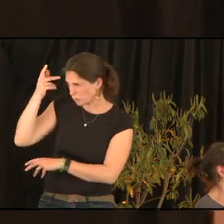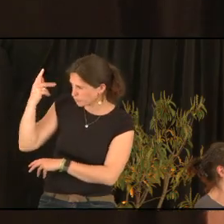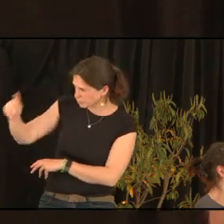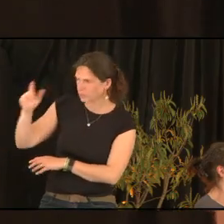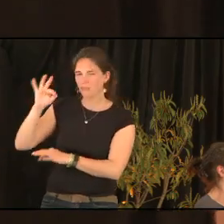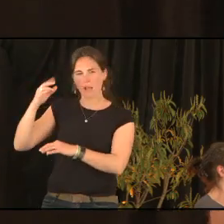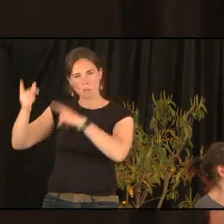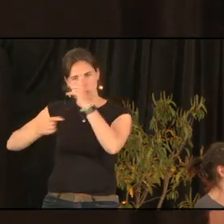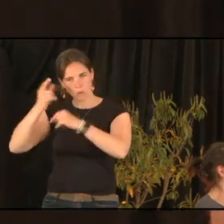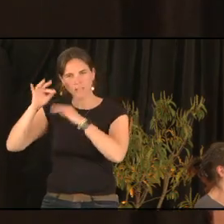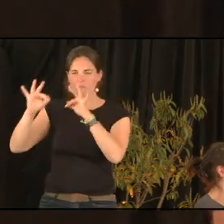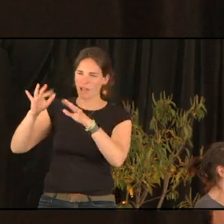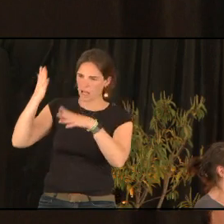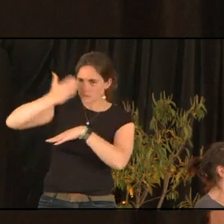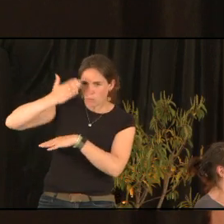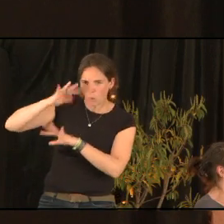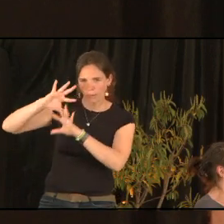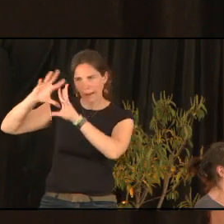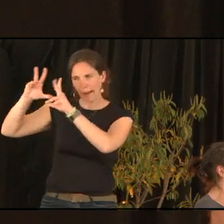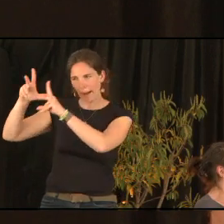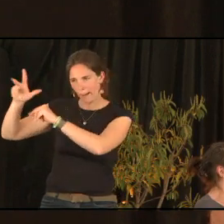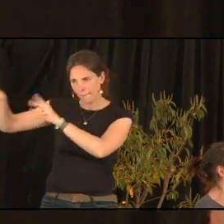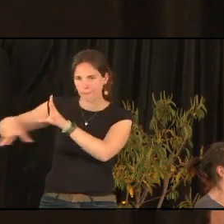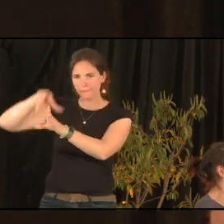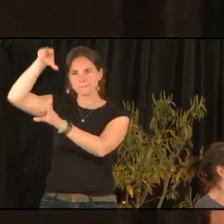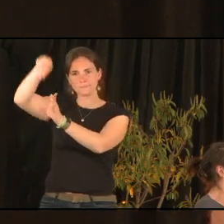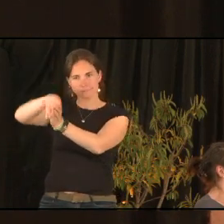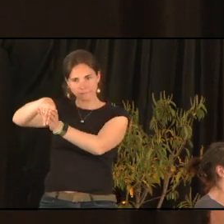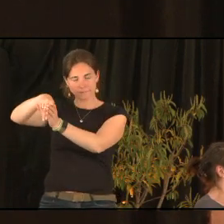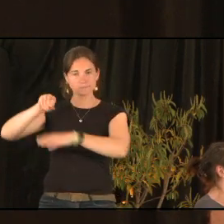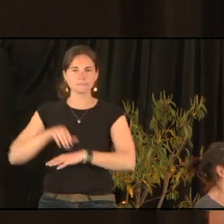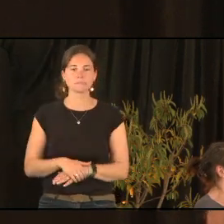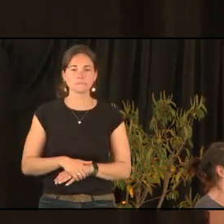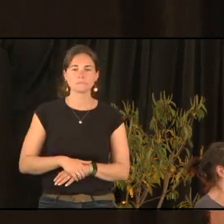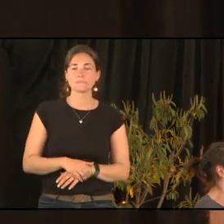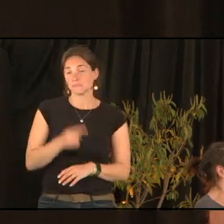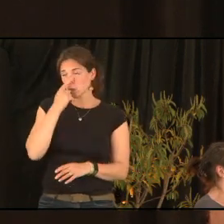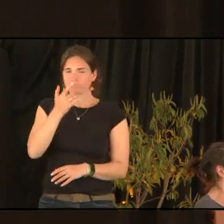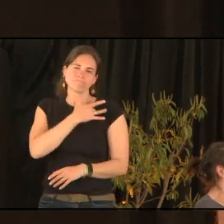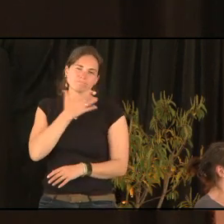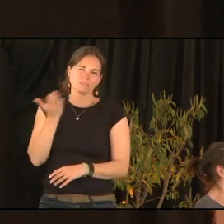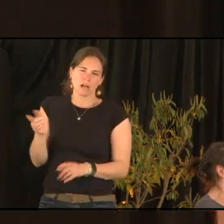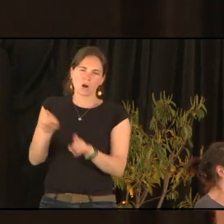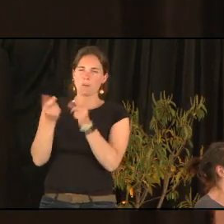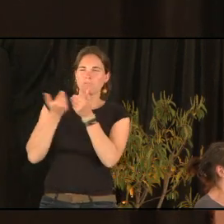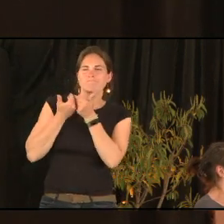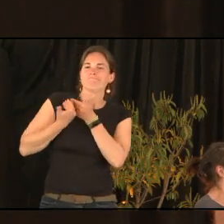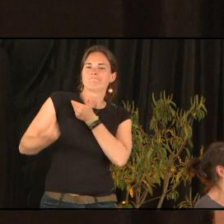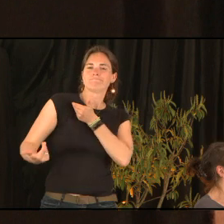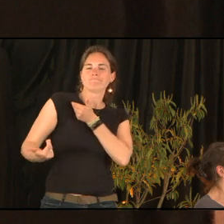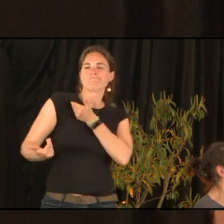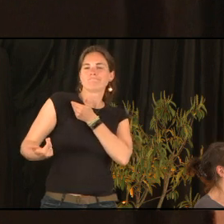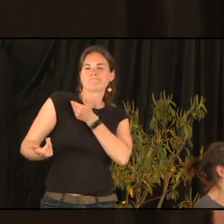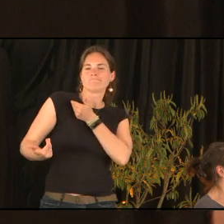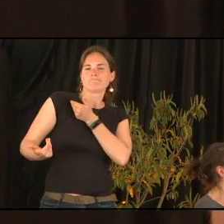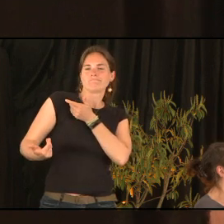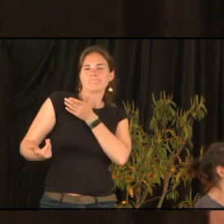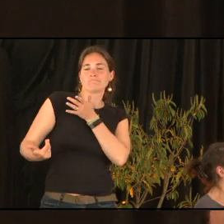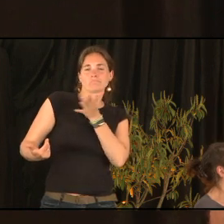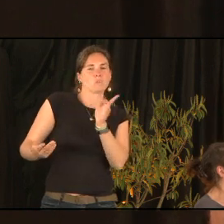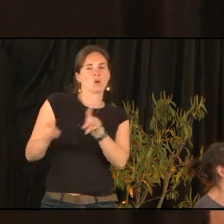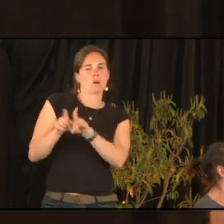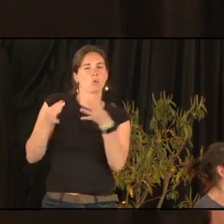Jeanne, elle incarne un peu l'invention des souvenirs que je n'ai pas pu avoir de ce terrain anthropologique en Béringie, quoi. Et